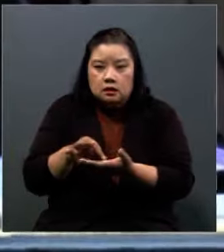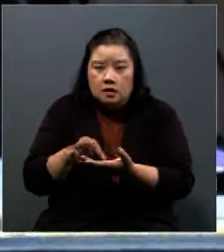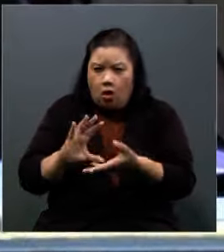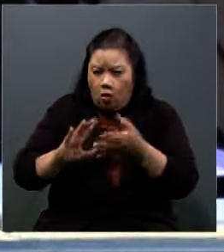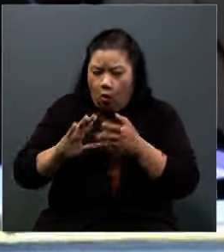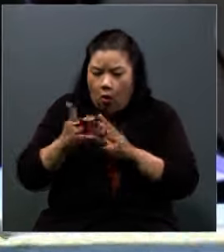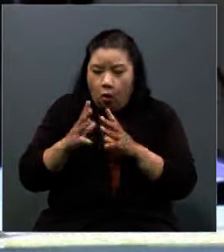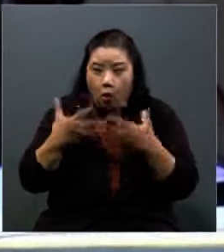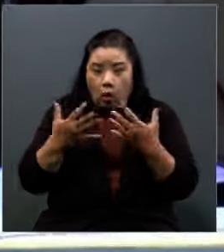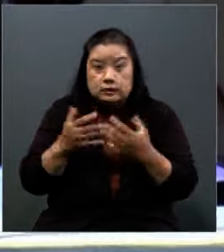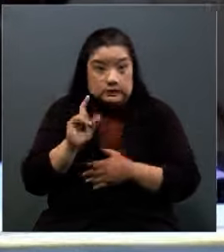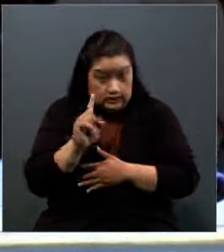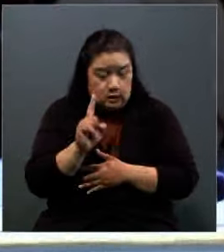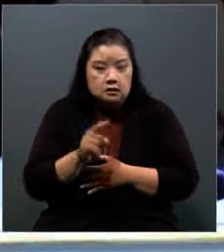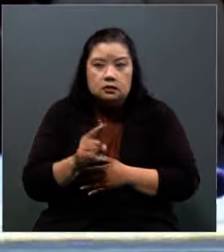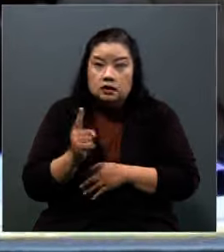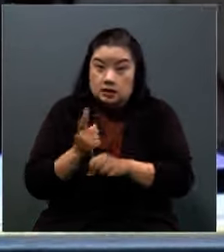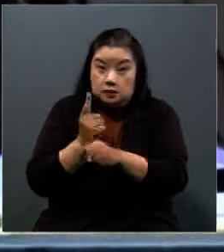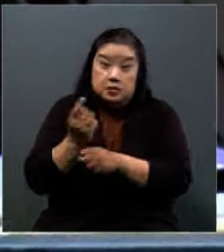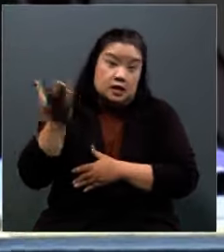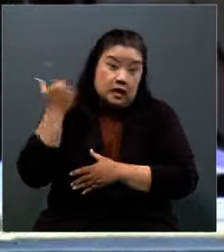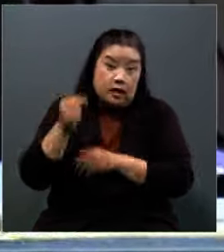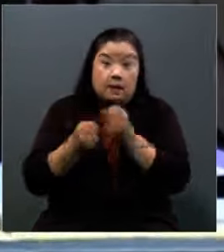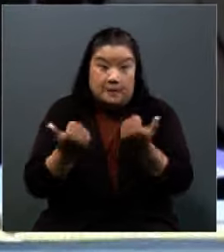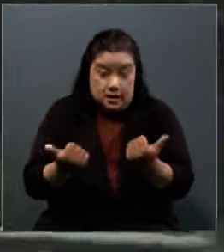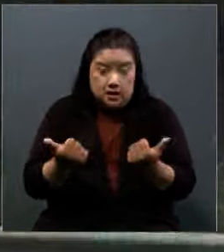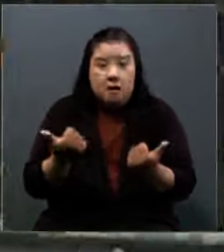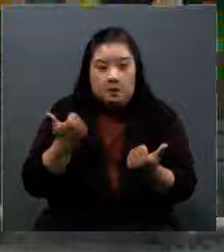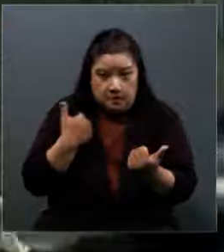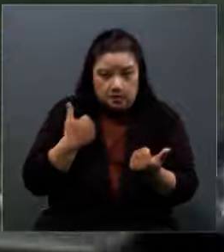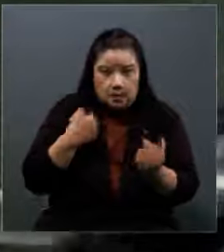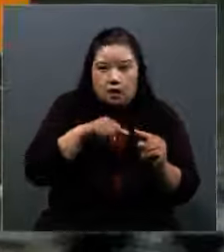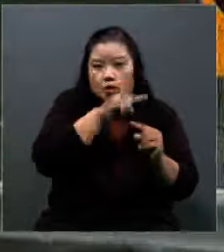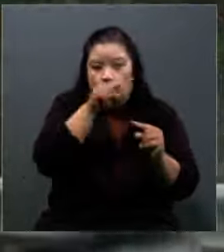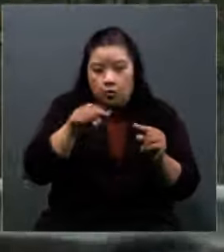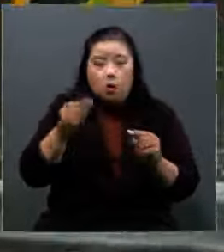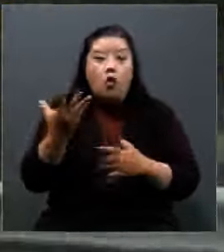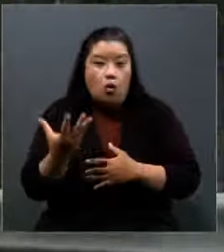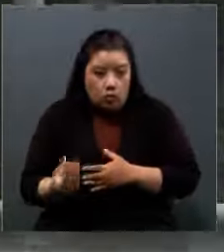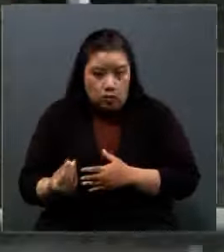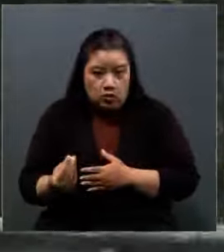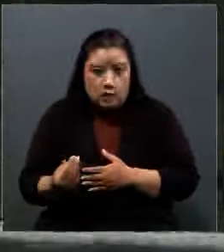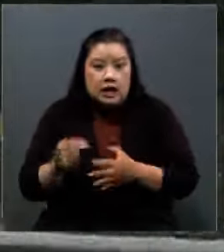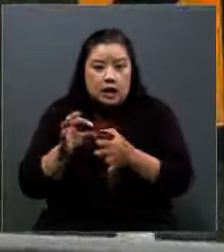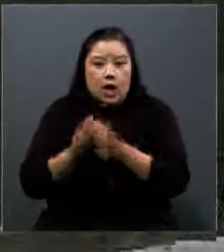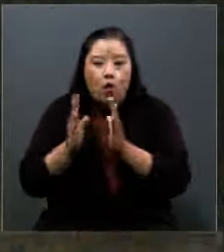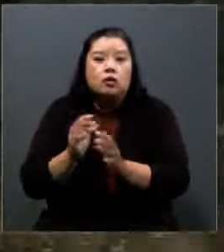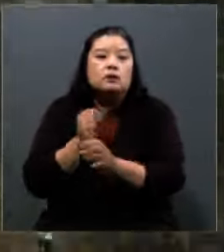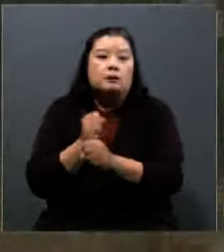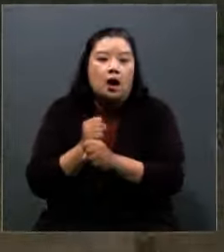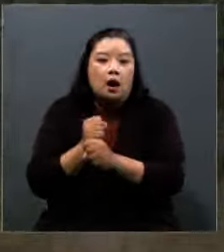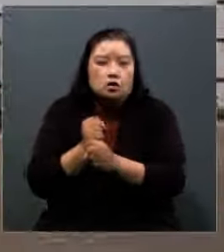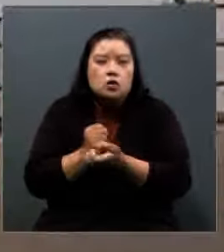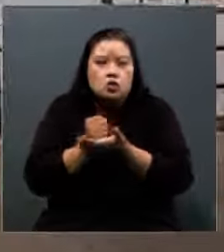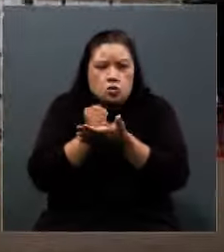งนะถ้าไปเทียบกับช่วงเดียวกันของปีที่แล้วส่วนหนึ่งเนี่ยท่านบอกเลยว่าเป็นเพราะเจ้าหน้าที่นะปฏิบัติงานกันอย่